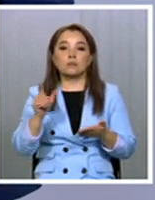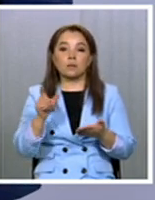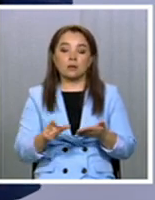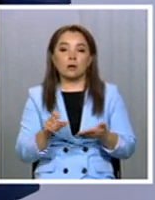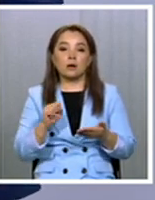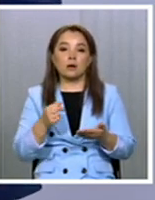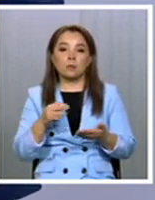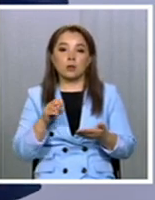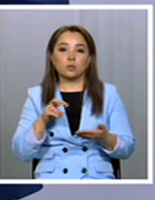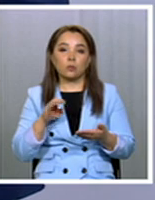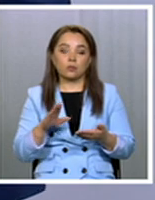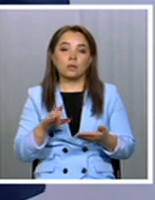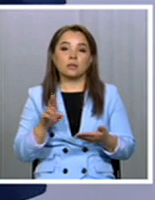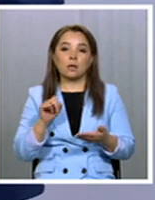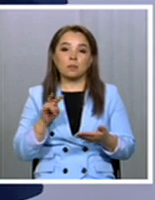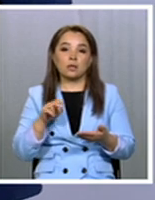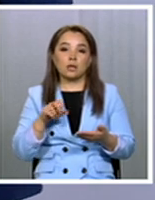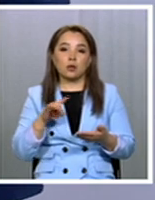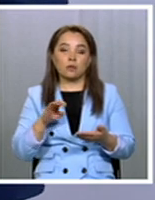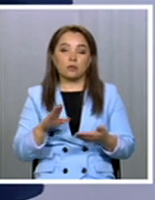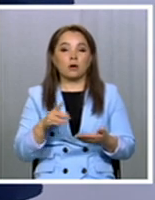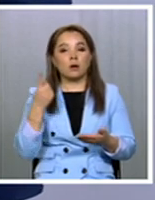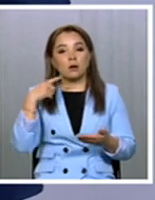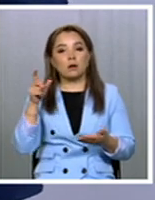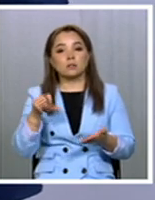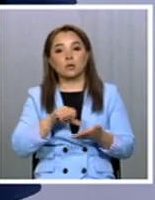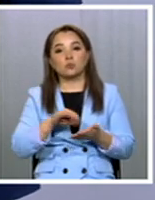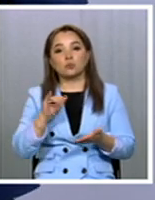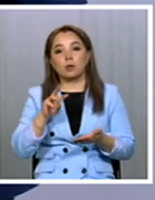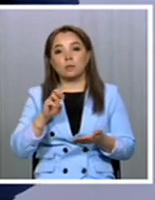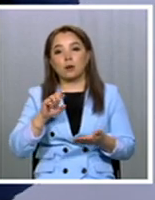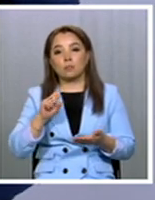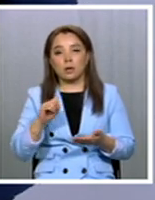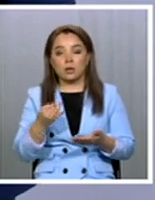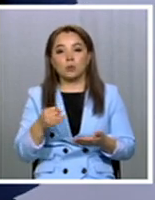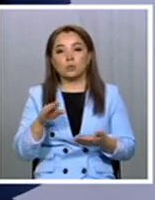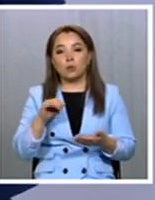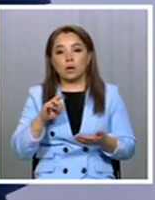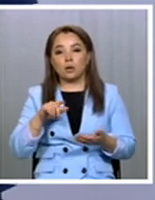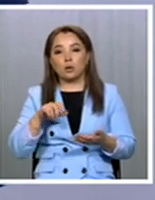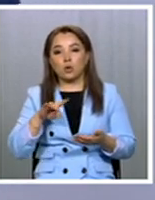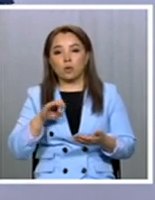Аймауытов, Кемеңгеров, ақындар Жұмабаев және Торайғыров.